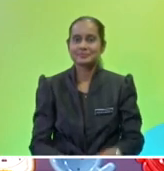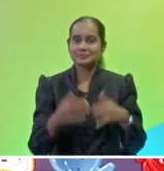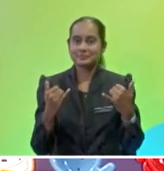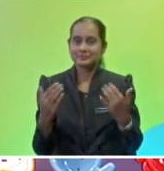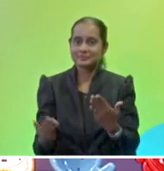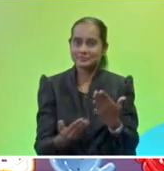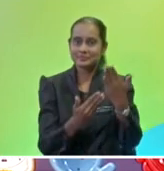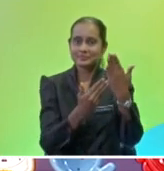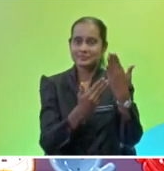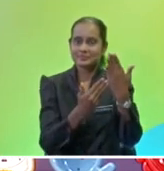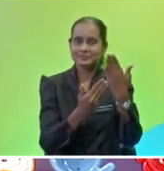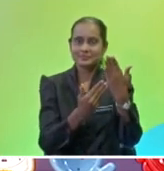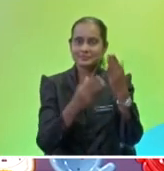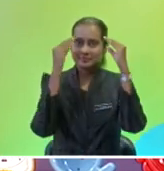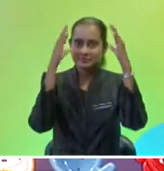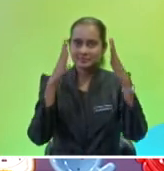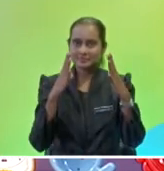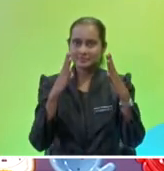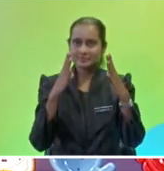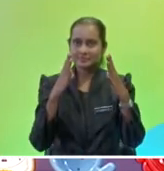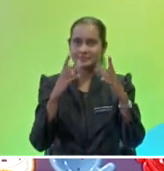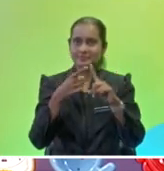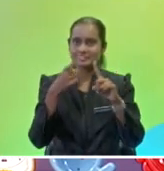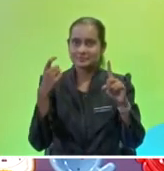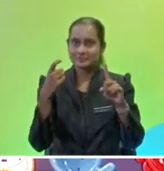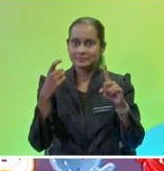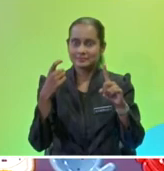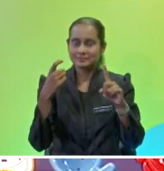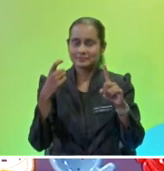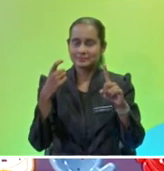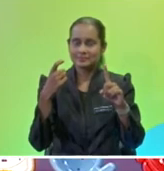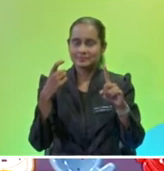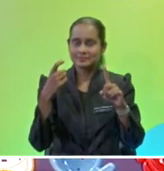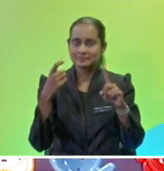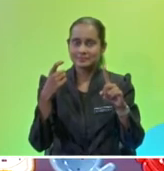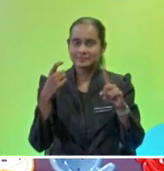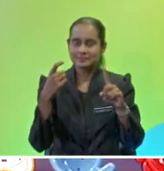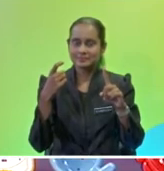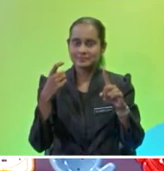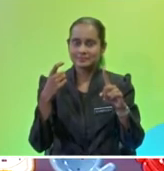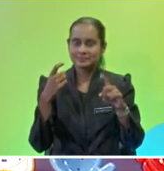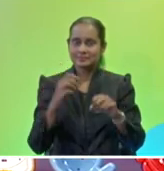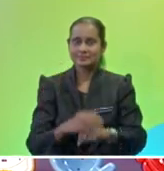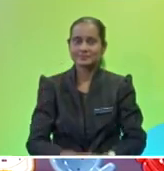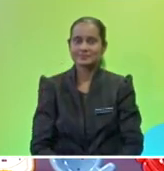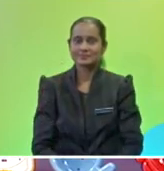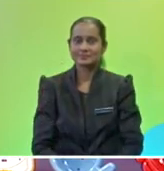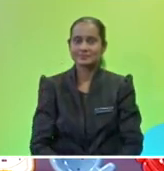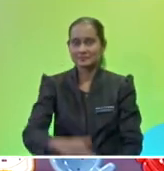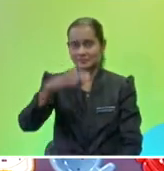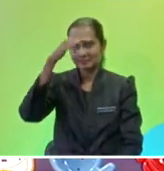semua kawan-kawan guru kita dari sebuah dari sebuah negeri yang turut dikenal sebagai